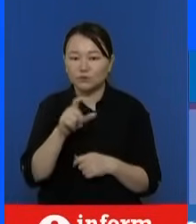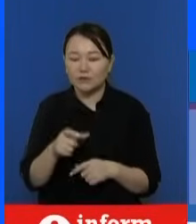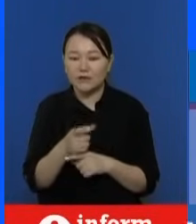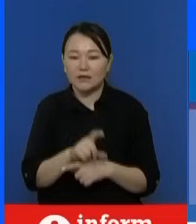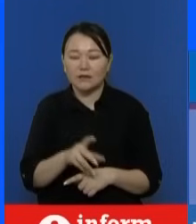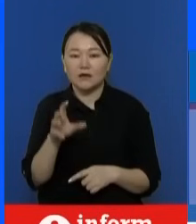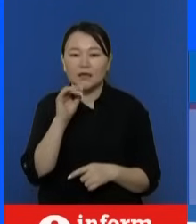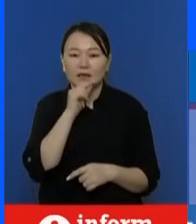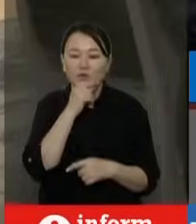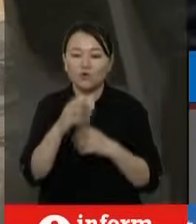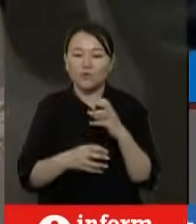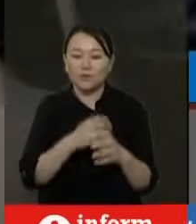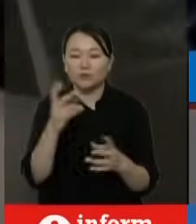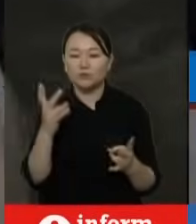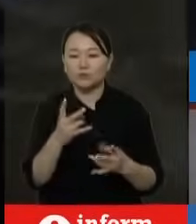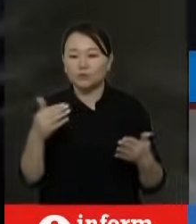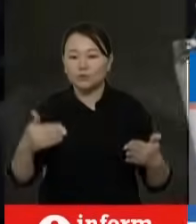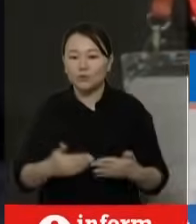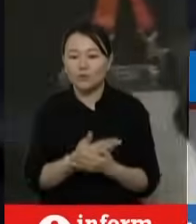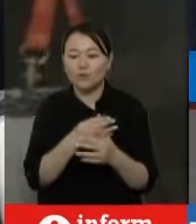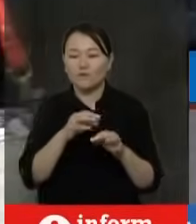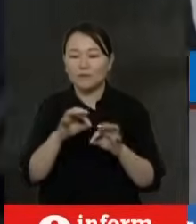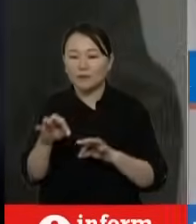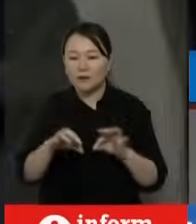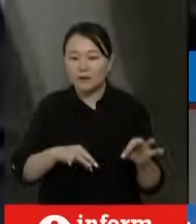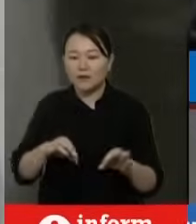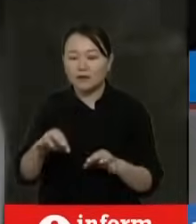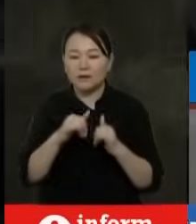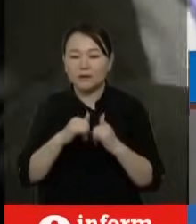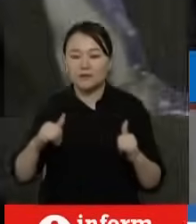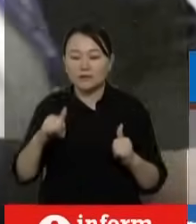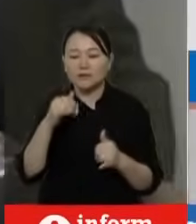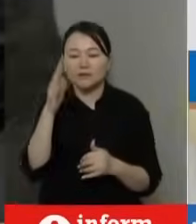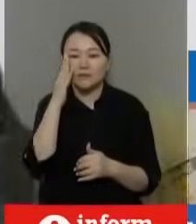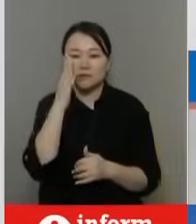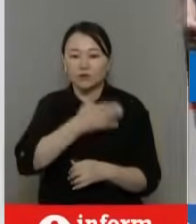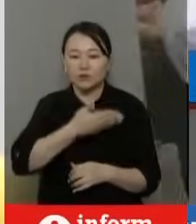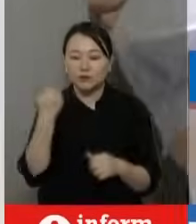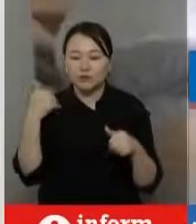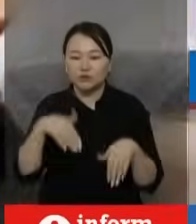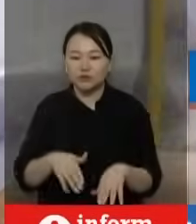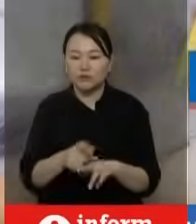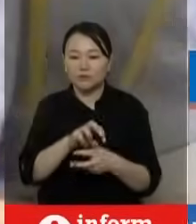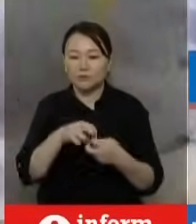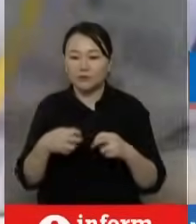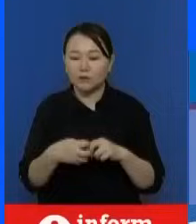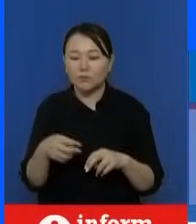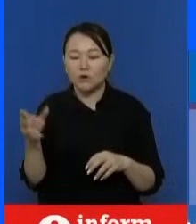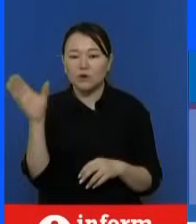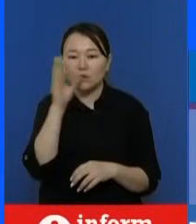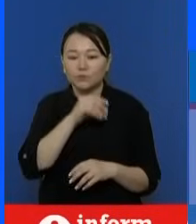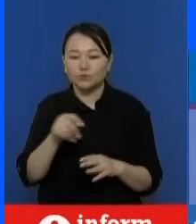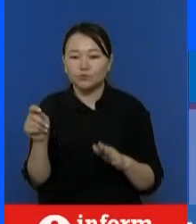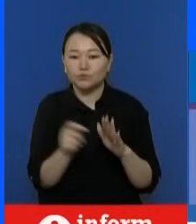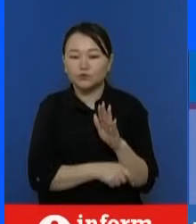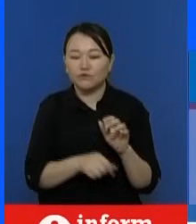глобальной экономике нужны новые парадигмы развития. Неспособность решить данную проблему может обернуться упущенными